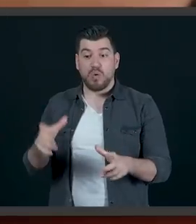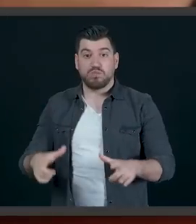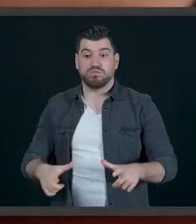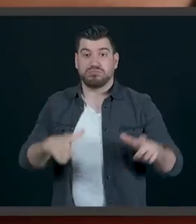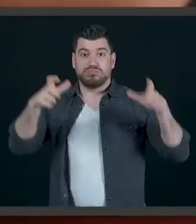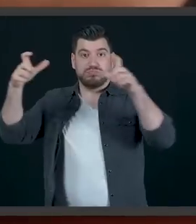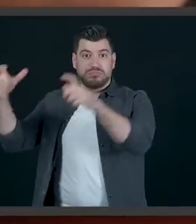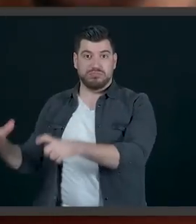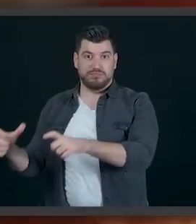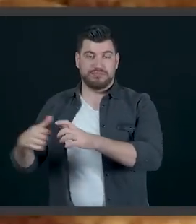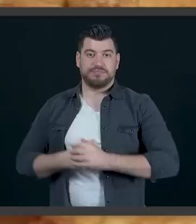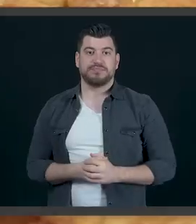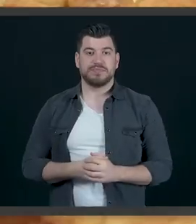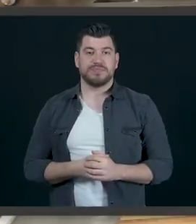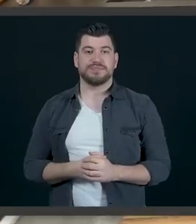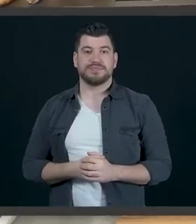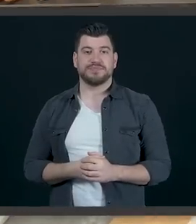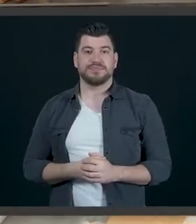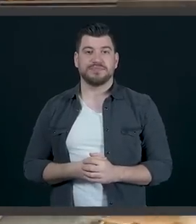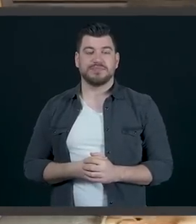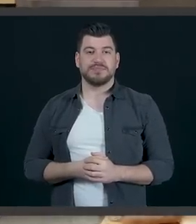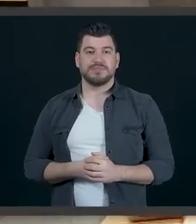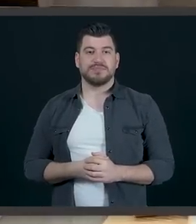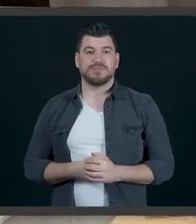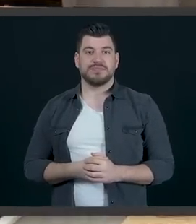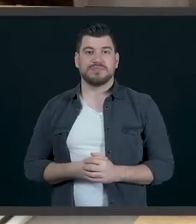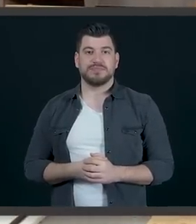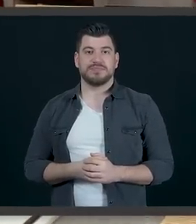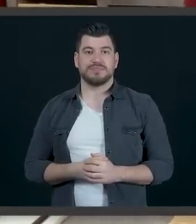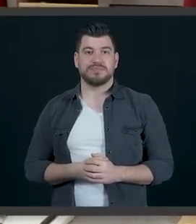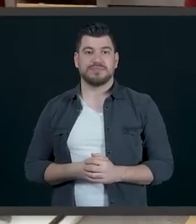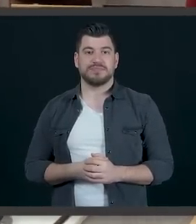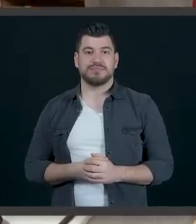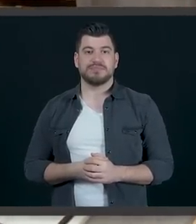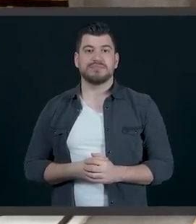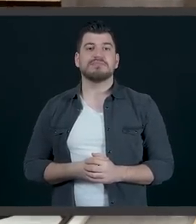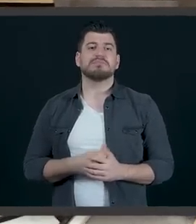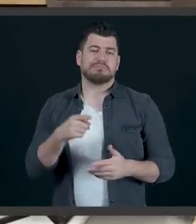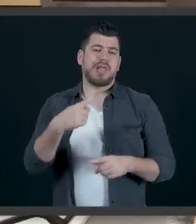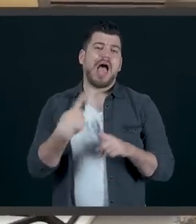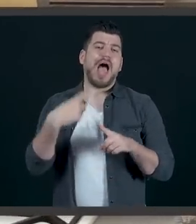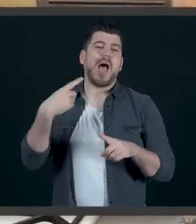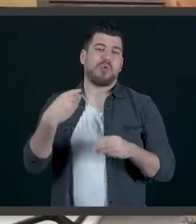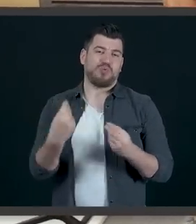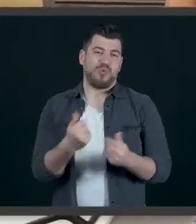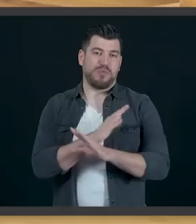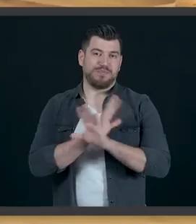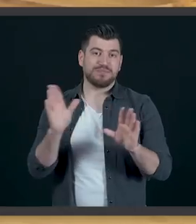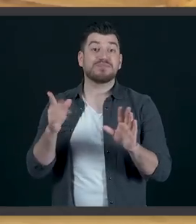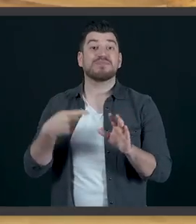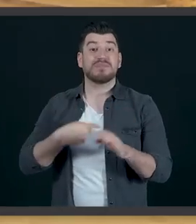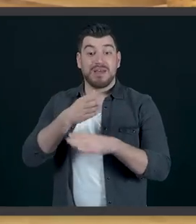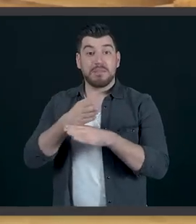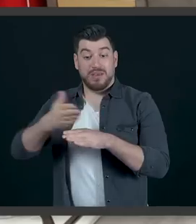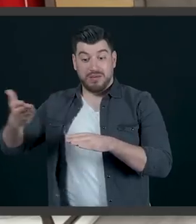ξεφορμαρίσματος. Αναγία μου. Τα πράγματα είναι πολύ απλά. Βάζω